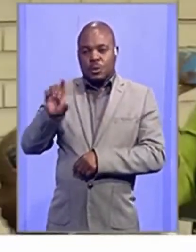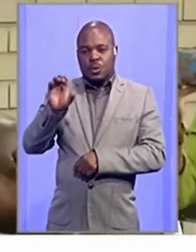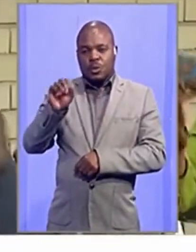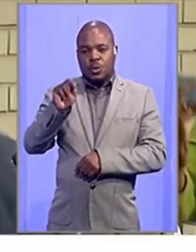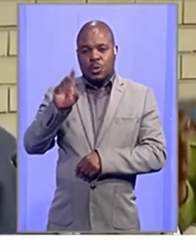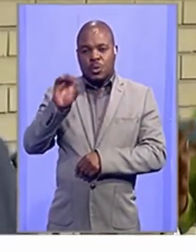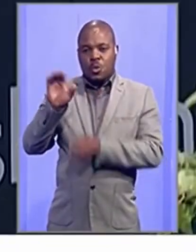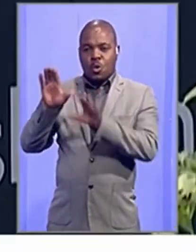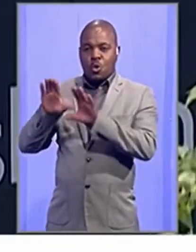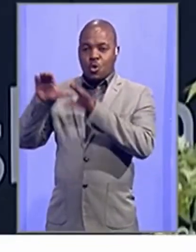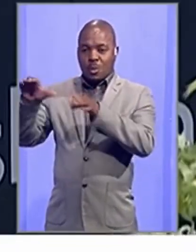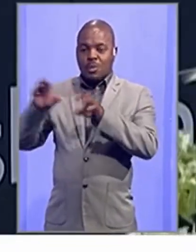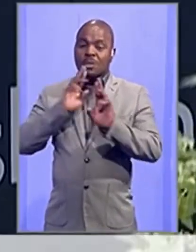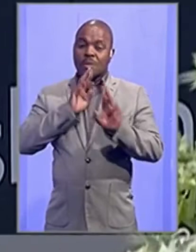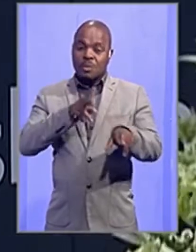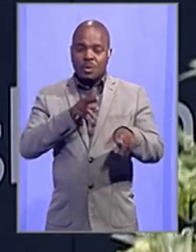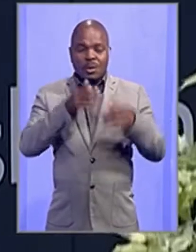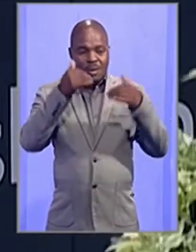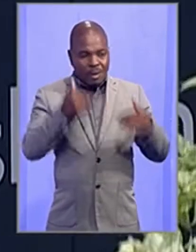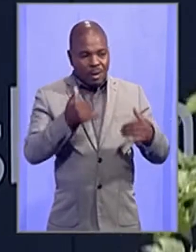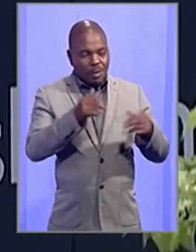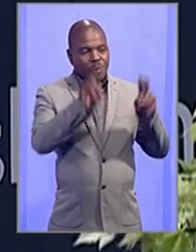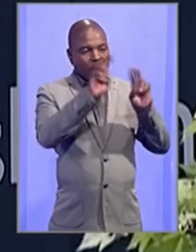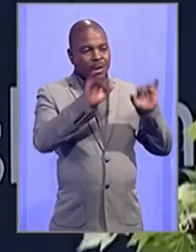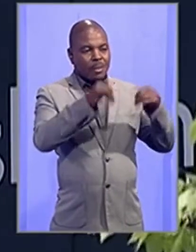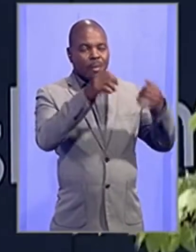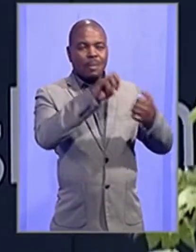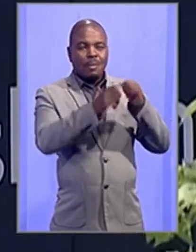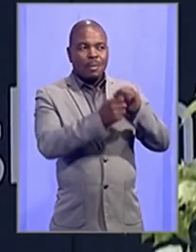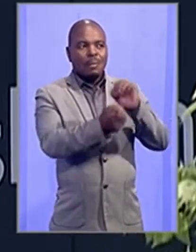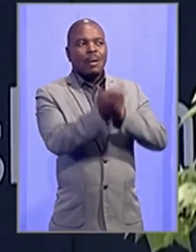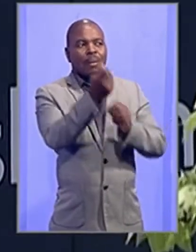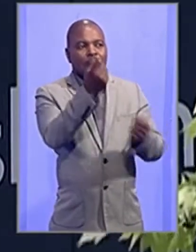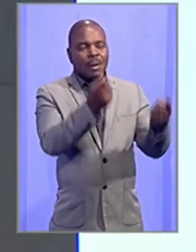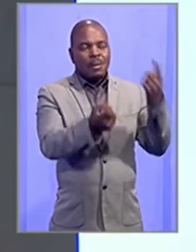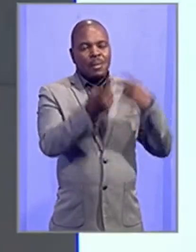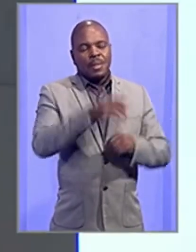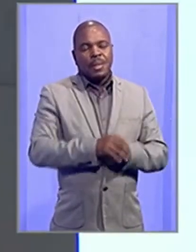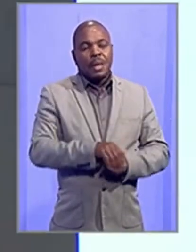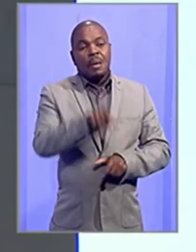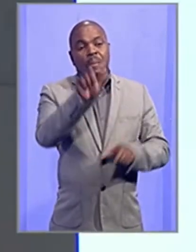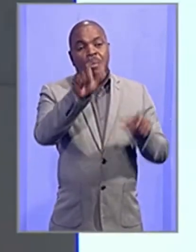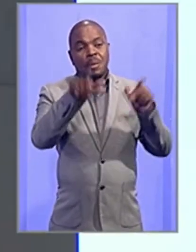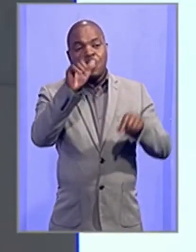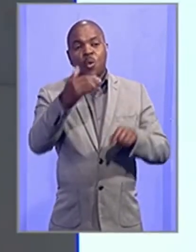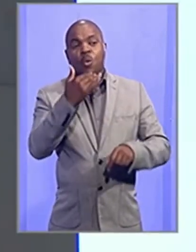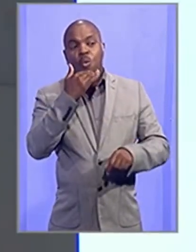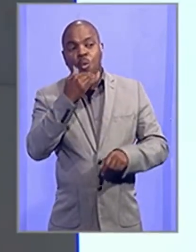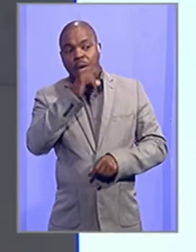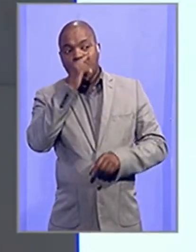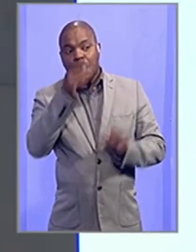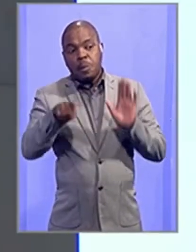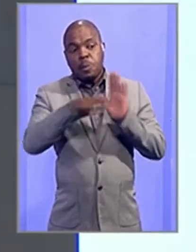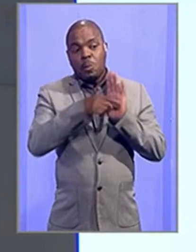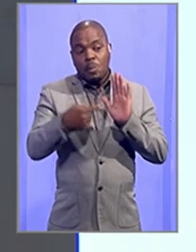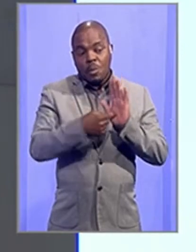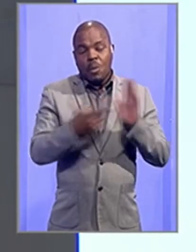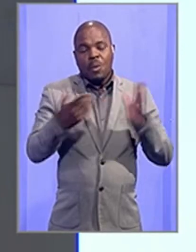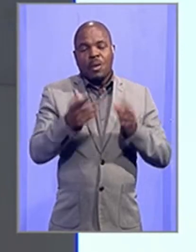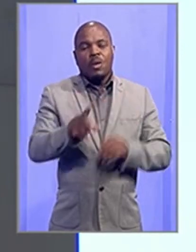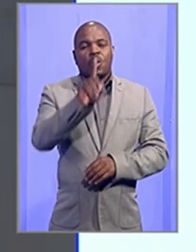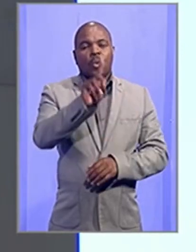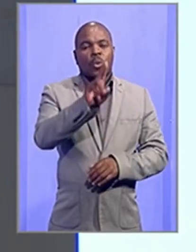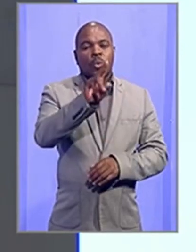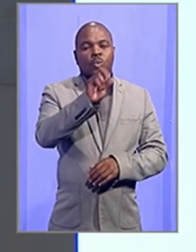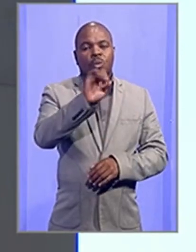nko, bjalo maemo a thatafala ka Eskom, balatofatšwa bao ba amegago go bosenyi ka seteišeneng sa go fehla